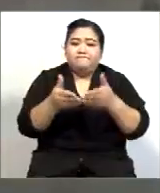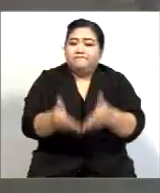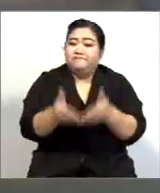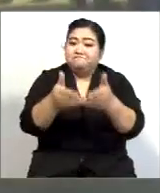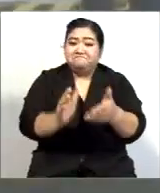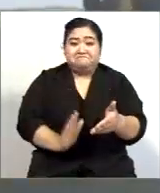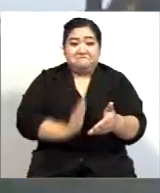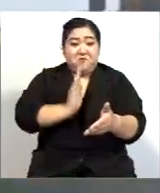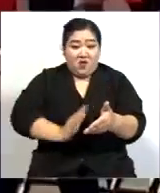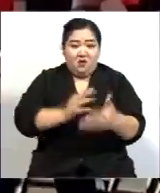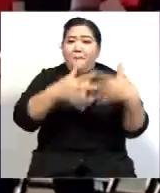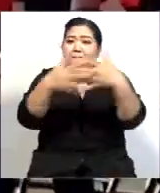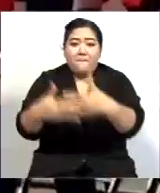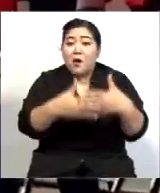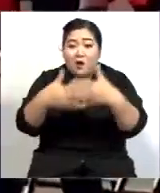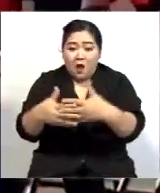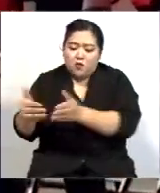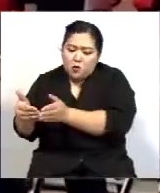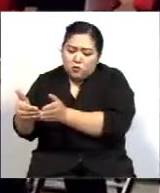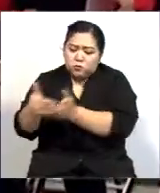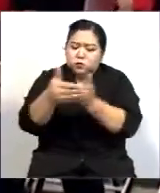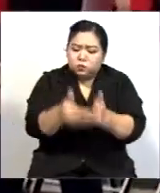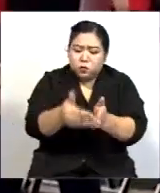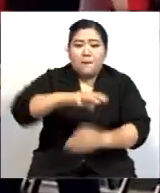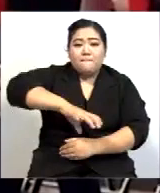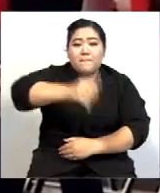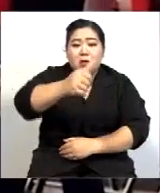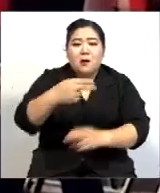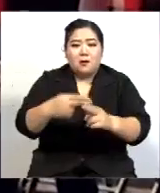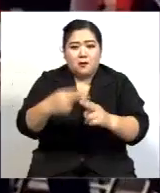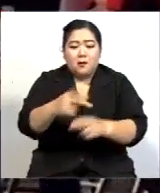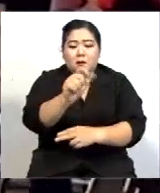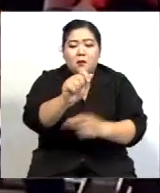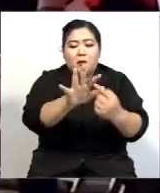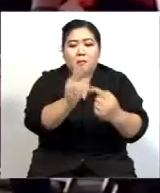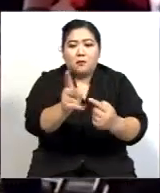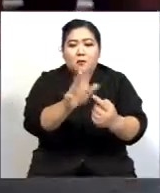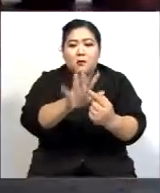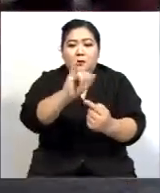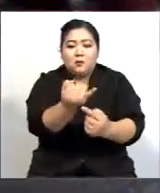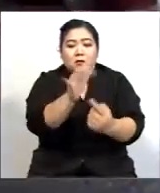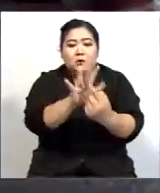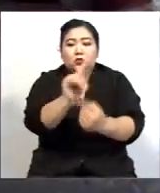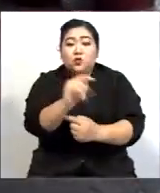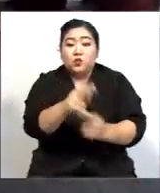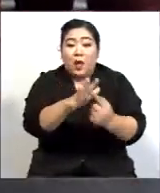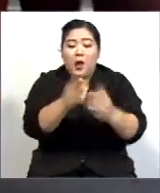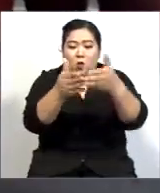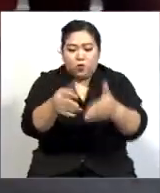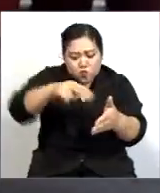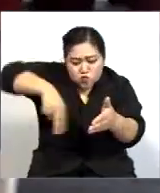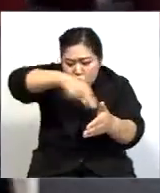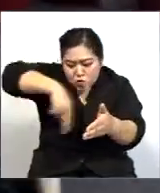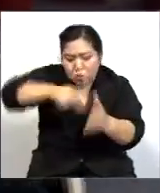เรือสำราญของสหรัฐซึ่งแวะจอดเทียบท่าในเมืองอาคาจูทาอย่างไรก็ตามไม่พบผู้ติดเชื้อจึงอนุญาต